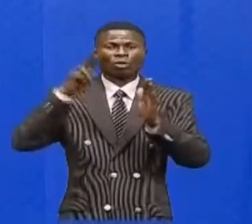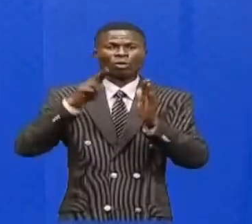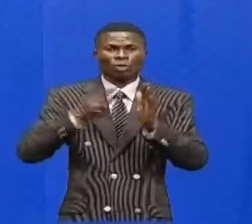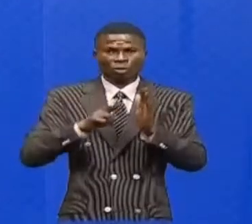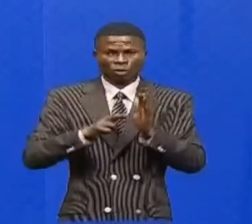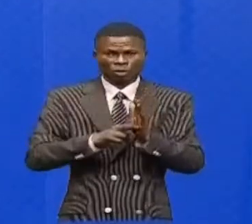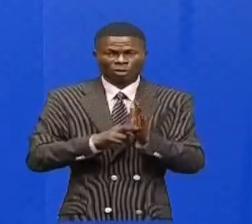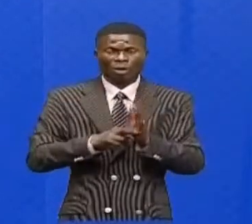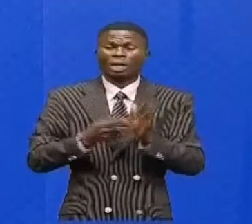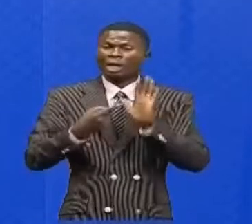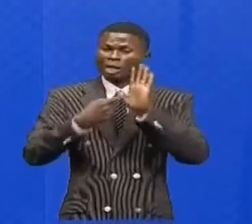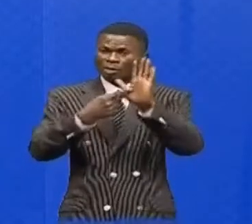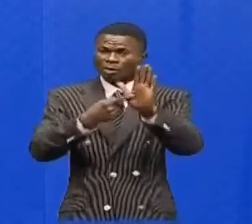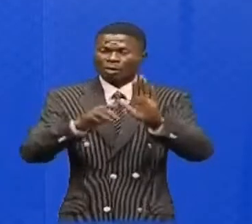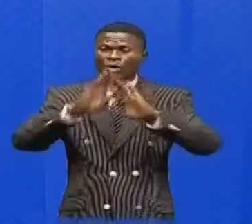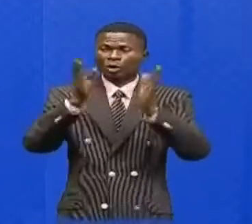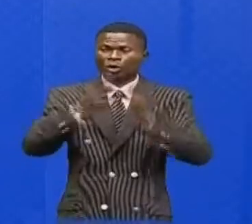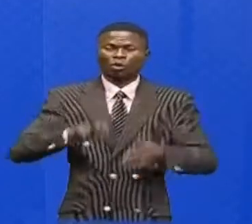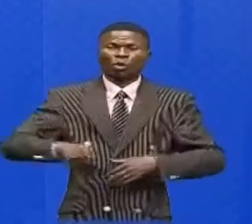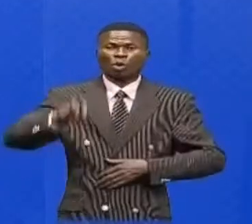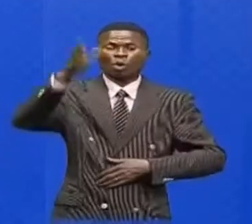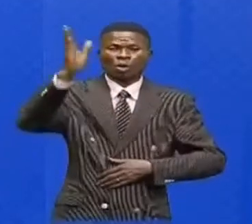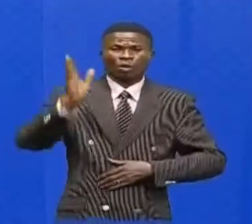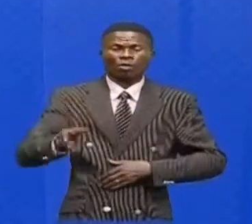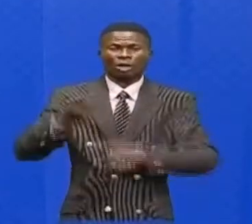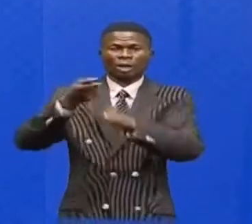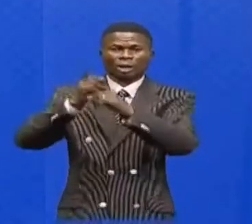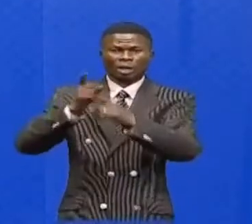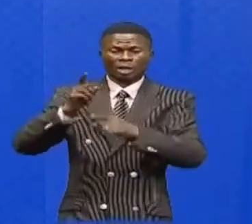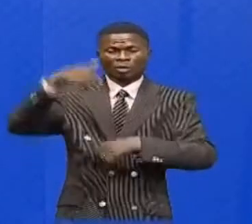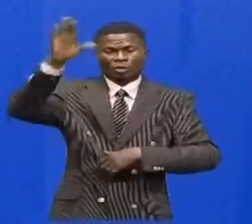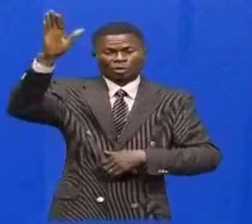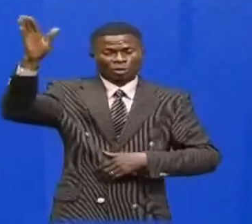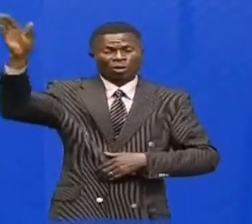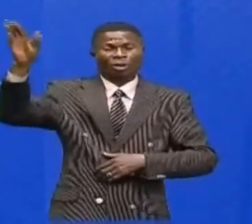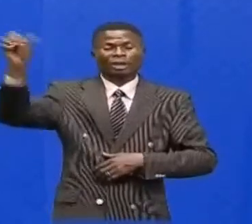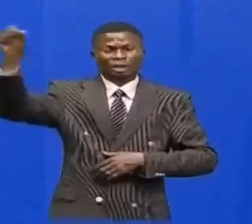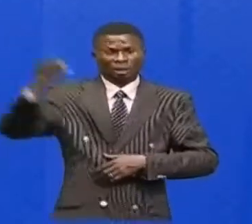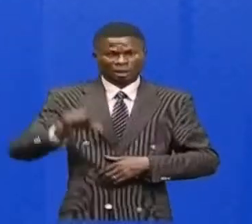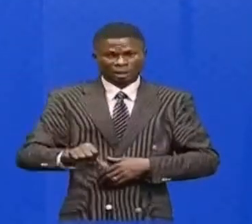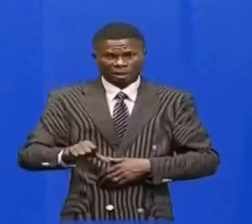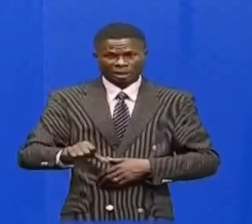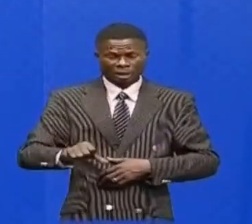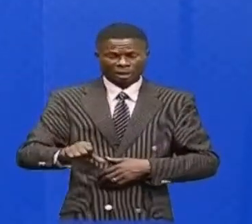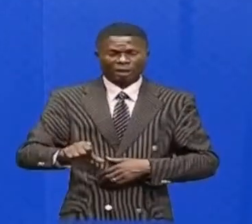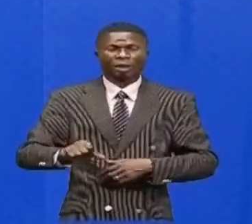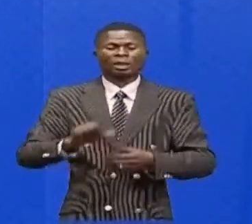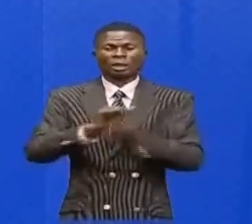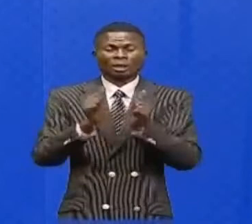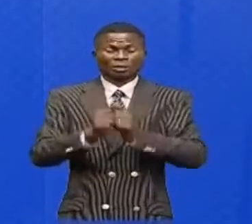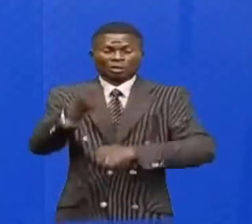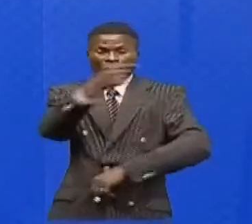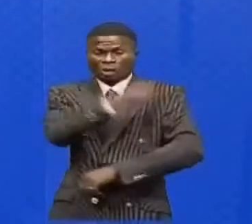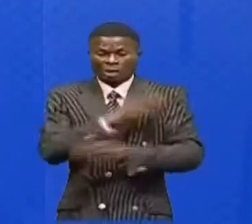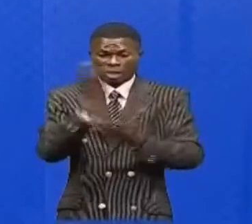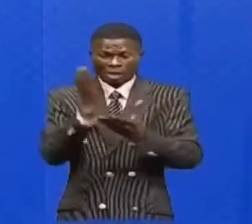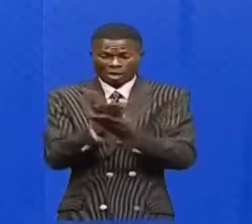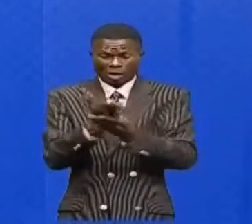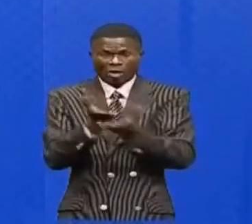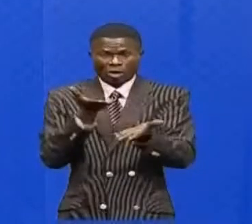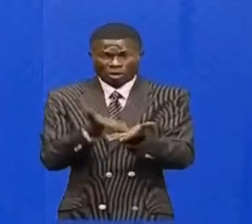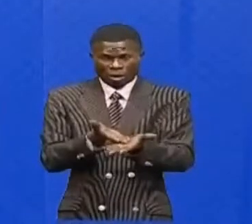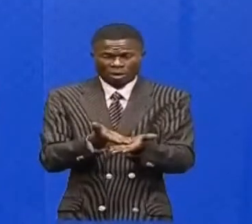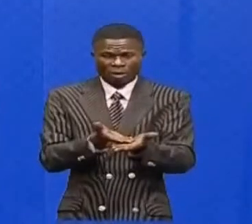qui indique que tout voyageur en provenance de l'extérieur du pays ayant la couverture vaccinale Covid-19